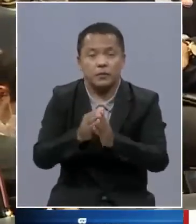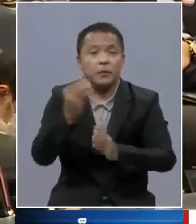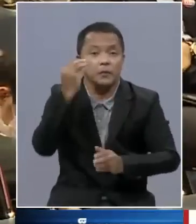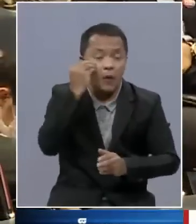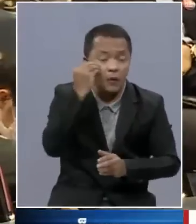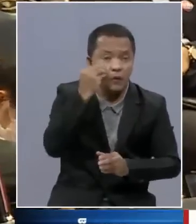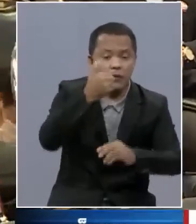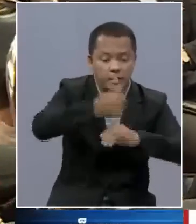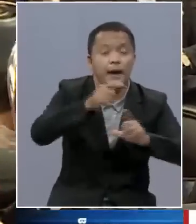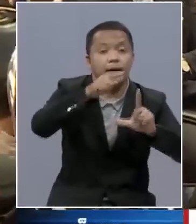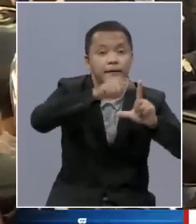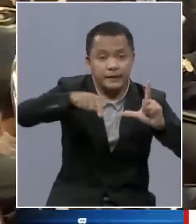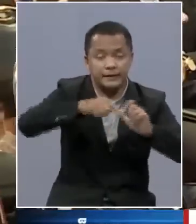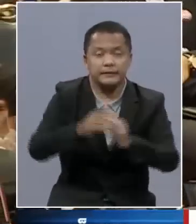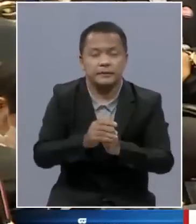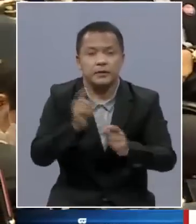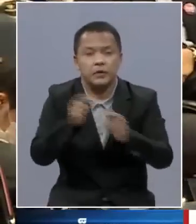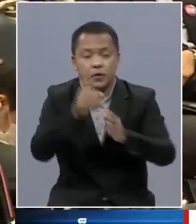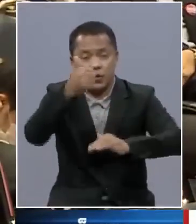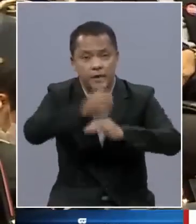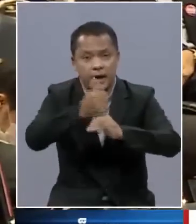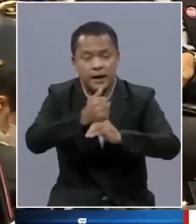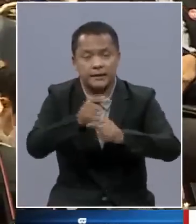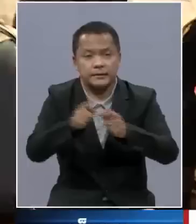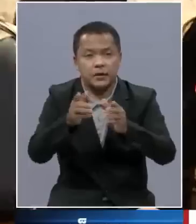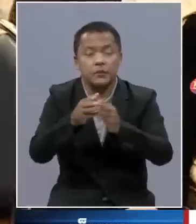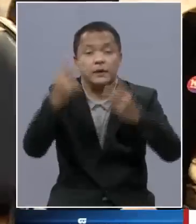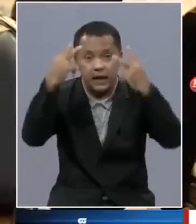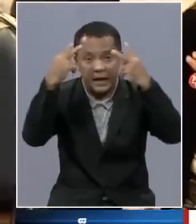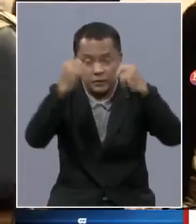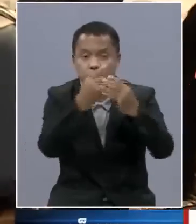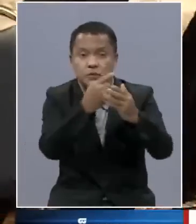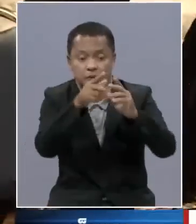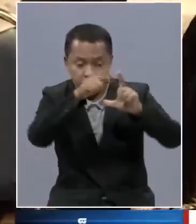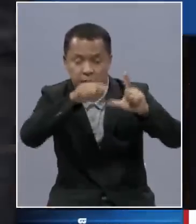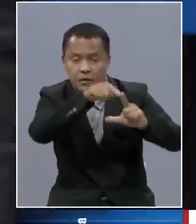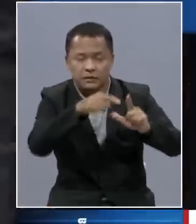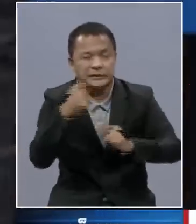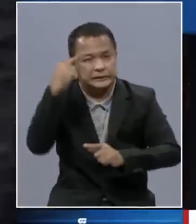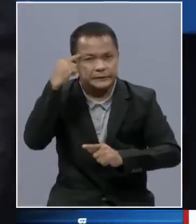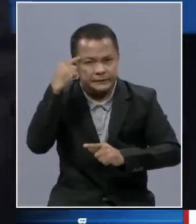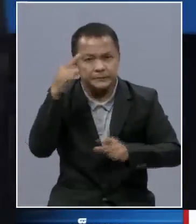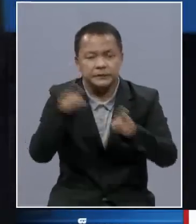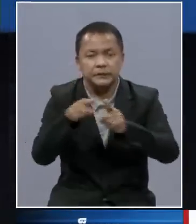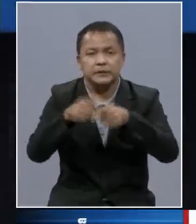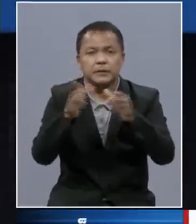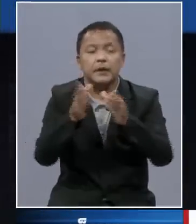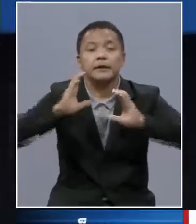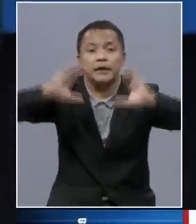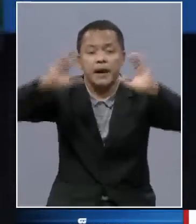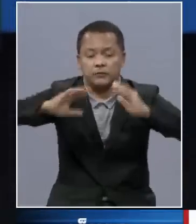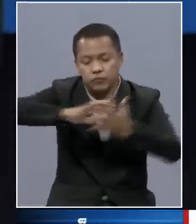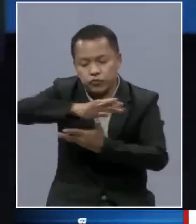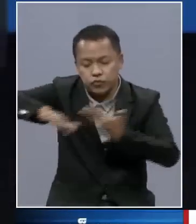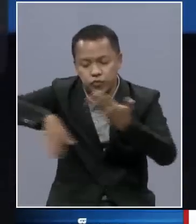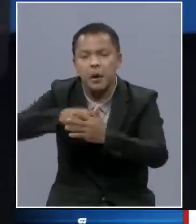ริญรัตน์แกนนำพักก้าวไกลแล้วก็เป็นหัวหน้ารวมถึงเป็นแคนดิเดตนายกรัฐมนตรีของพักก้าวไกลก็ตระหนักดีนะคะว่าการเป็นรัฐบาลผสม